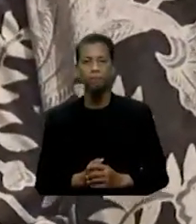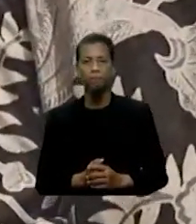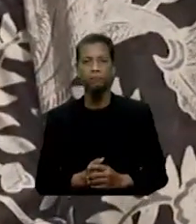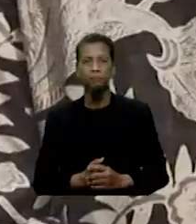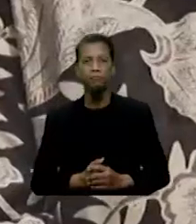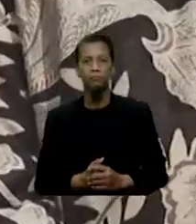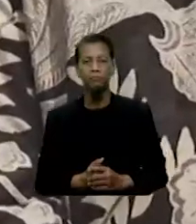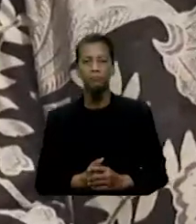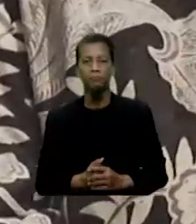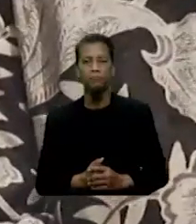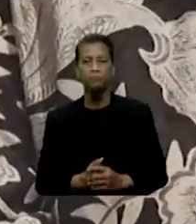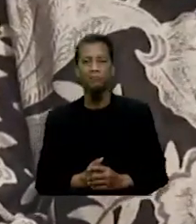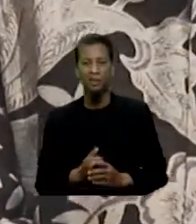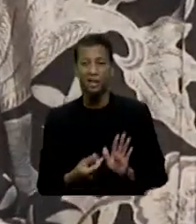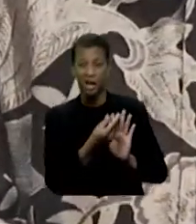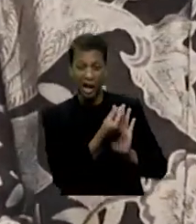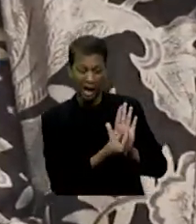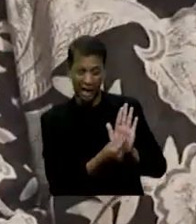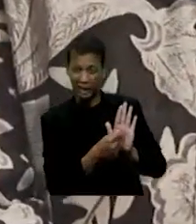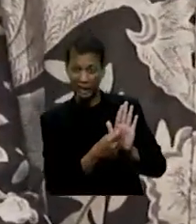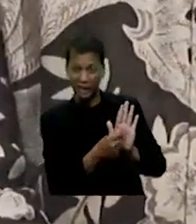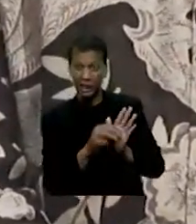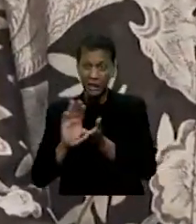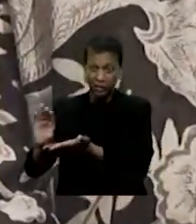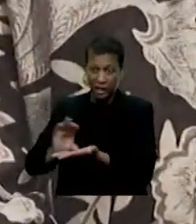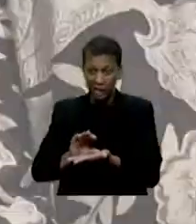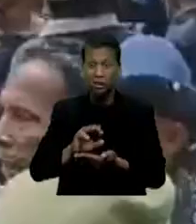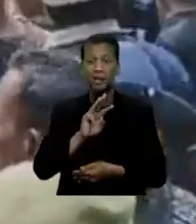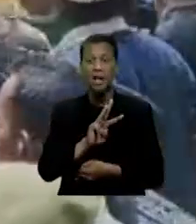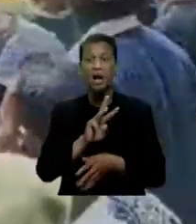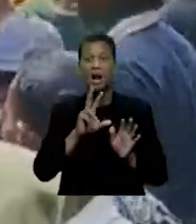bukan sedikit. Ini investasinya total itu 300 triliun lebih.